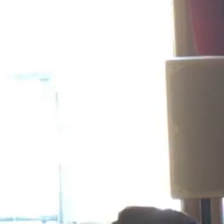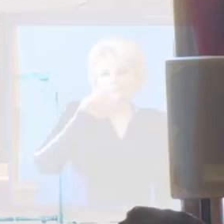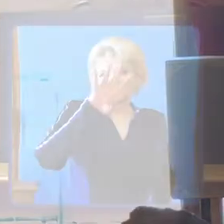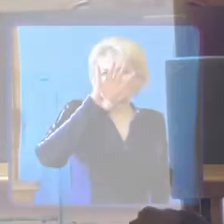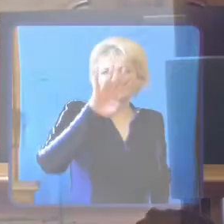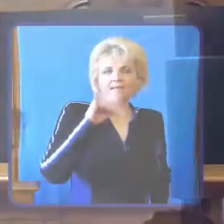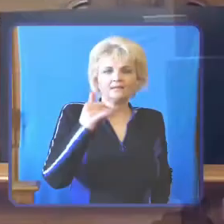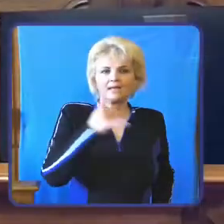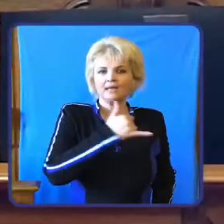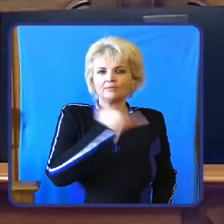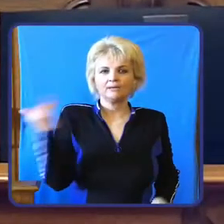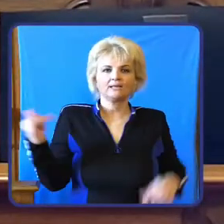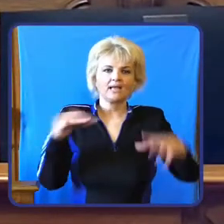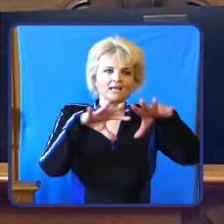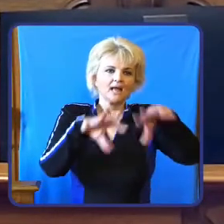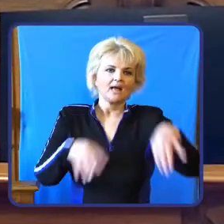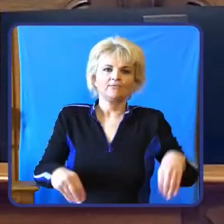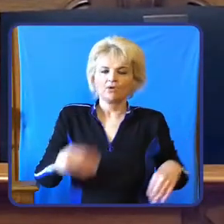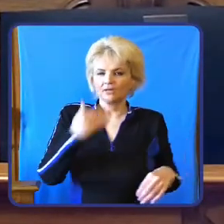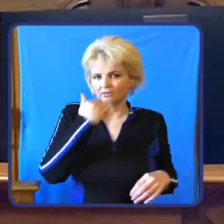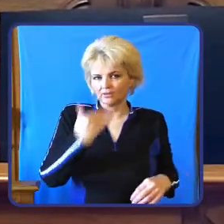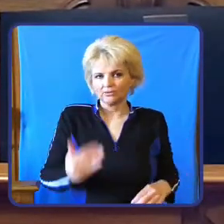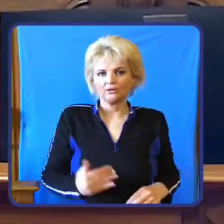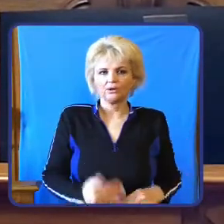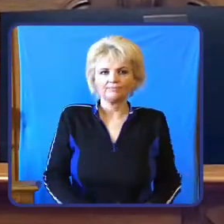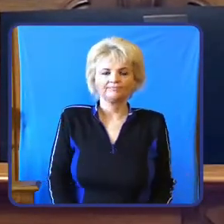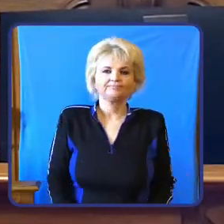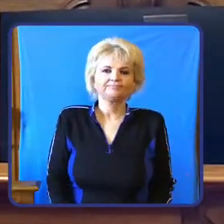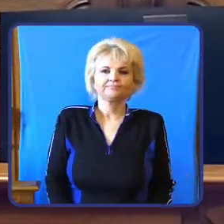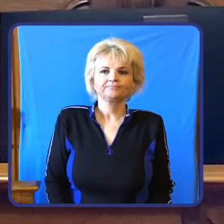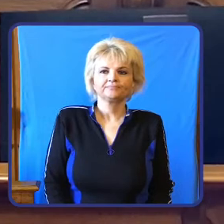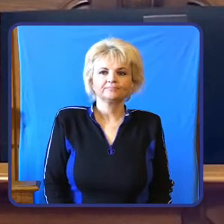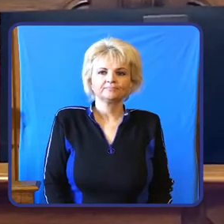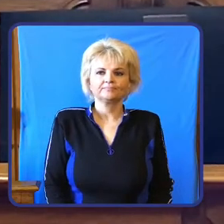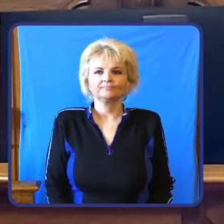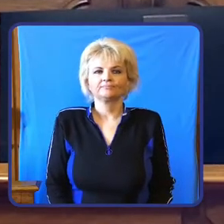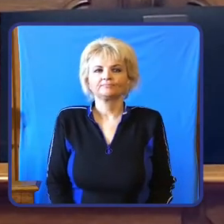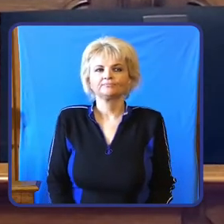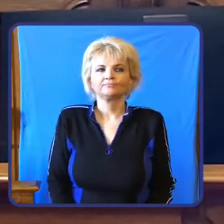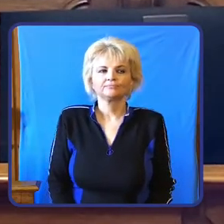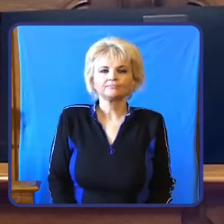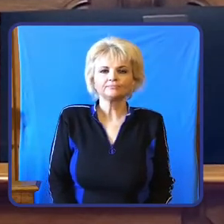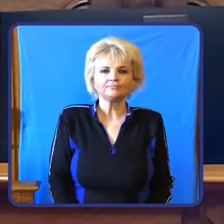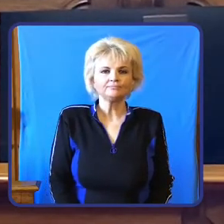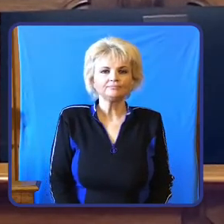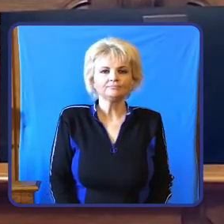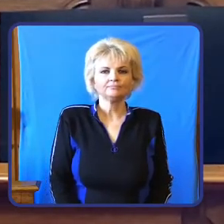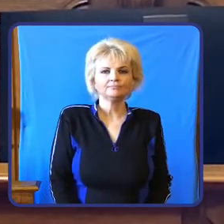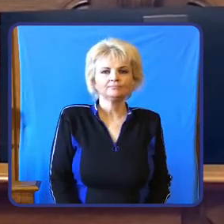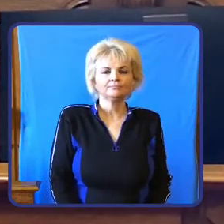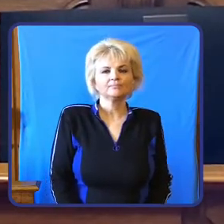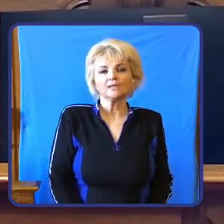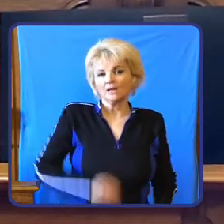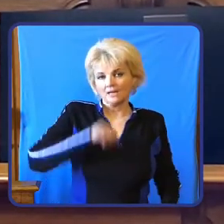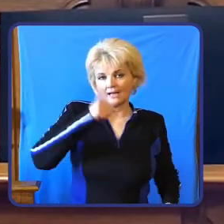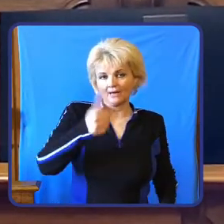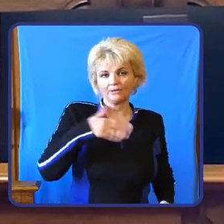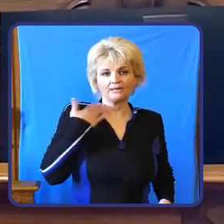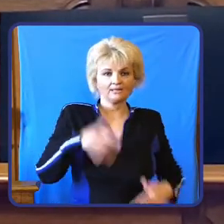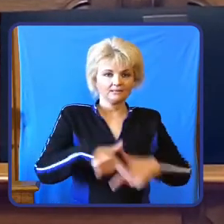Tizennégy igen, egyhangú szavazattal elfogadtuk a napirendi pontokat, napirendet. Megkérdezem a képviselőt, most hát először